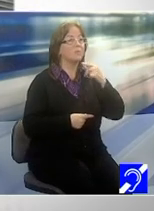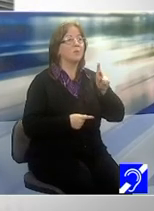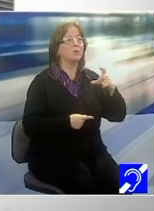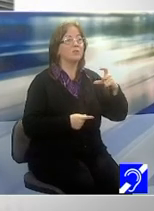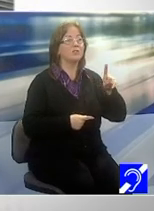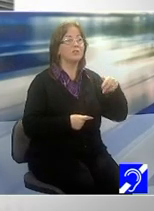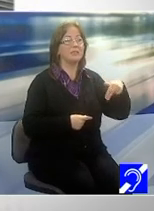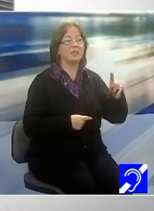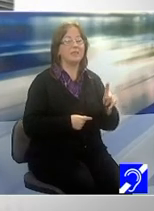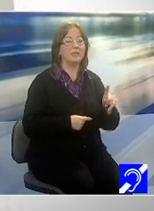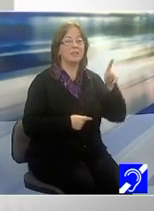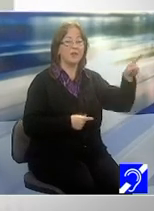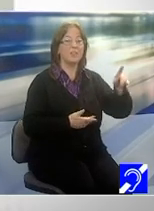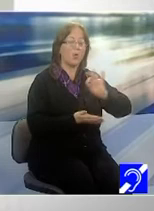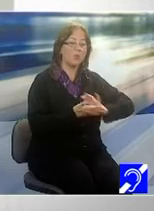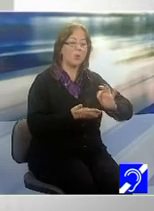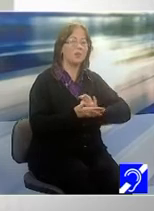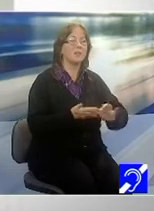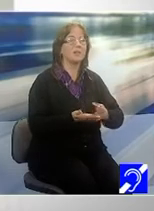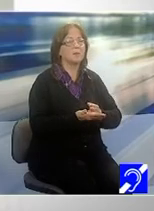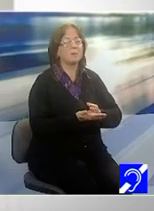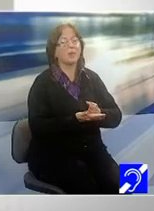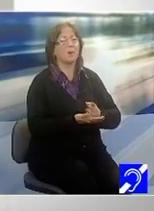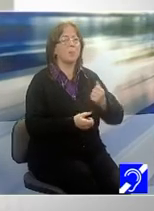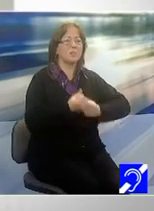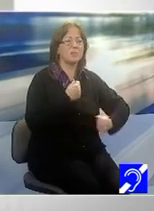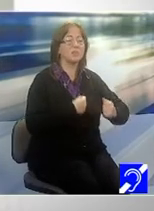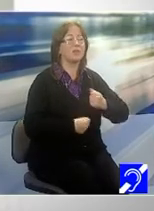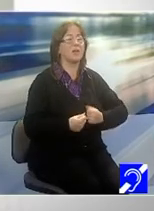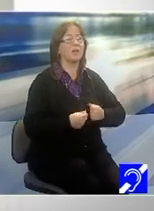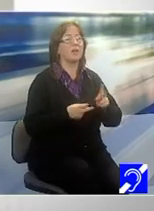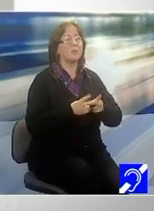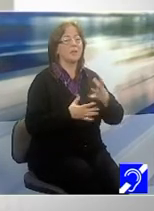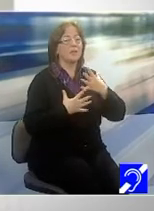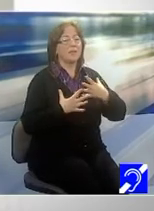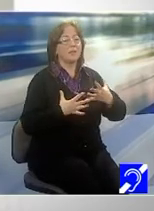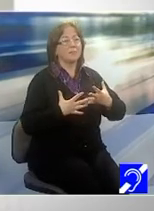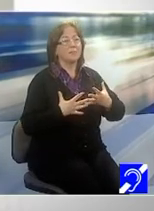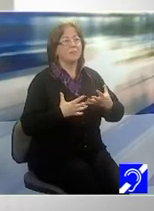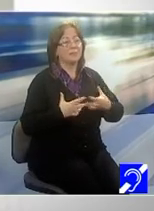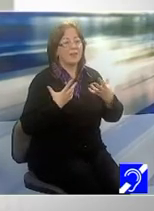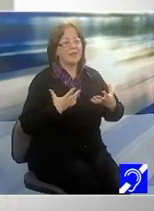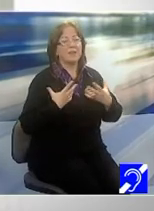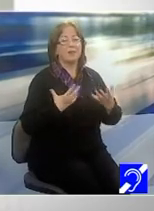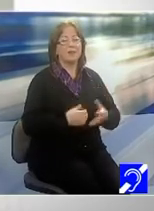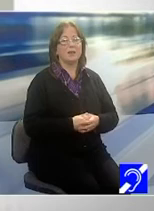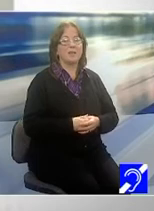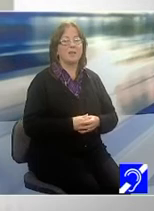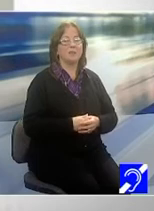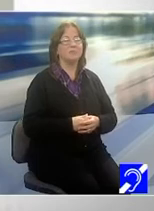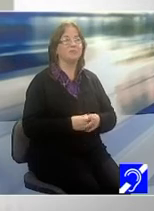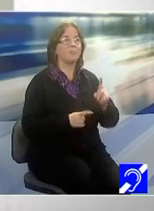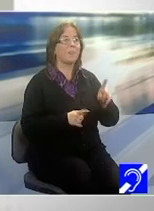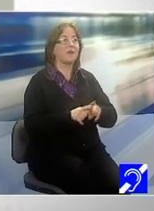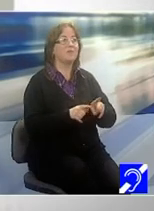compozitorii care notează în cel mai mare amănunt mișcarea, stările, trăirile, mai ceva decât un regizor,